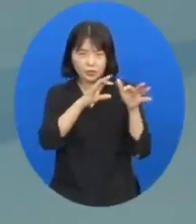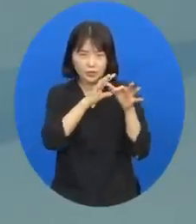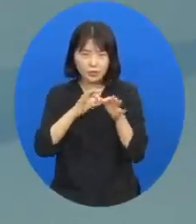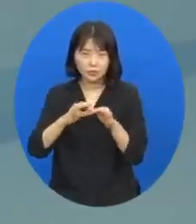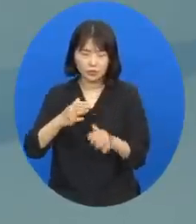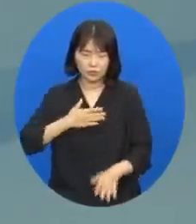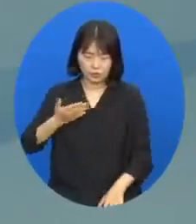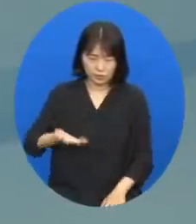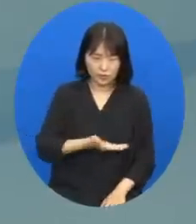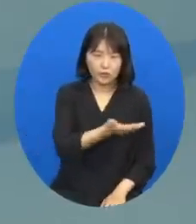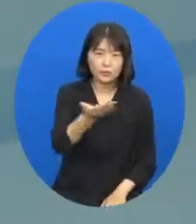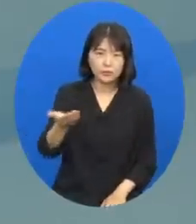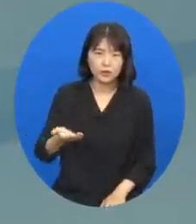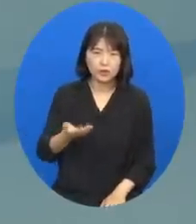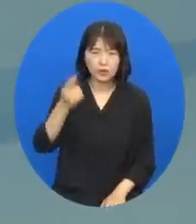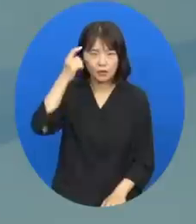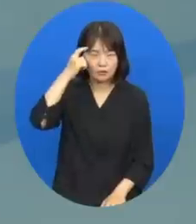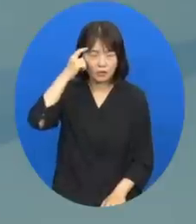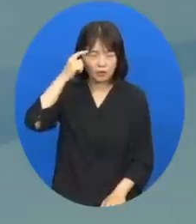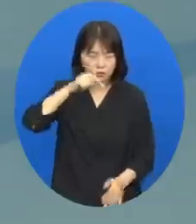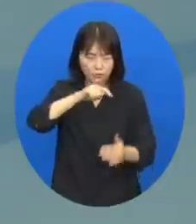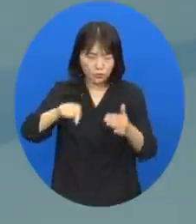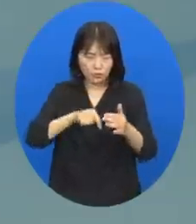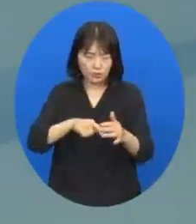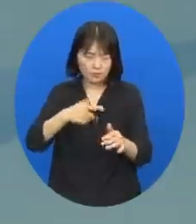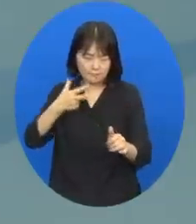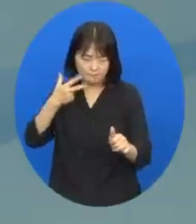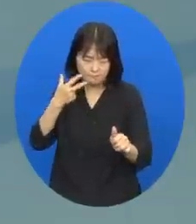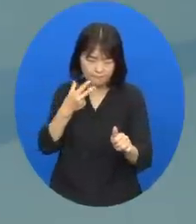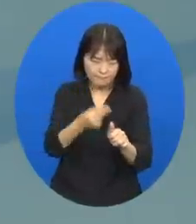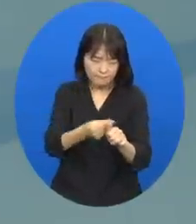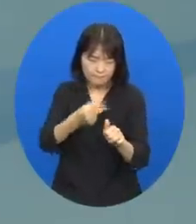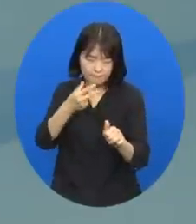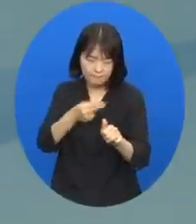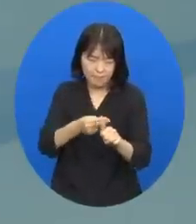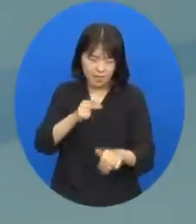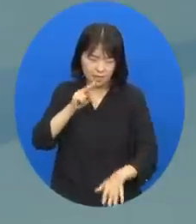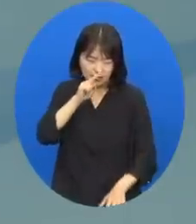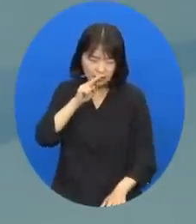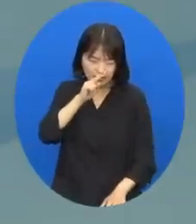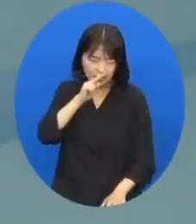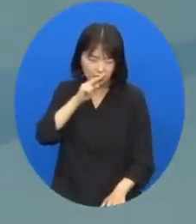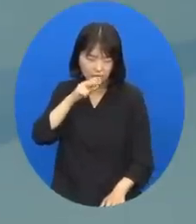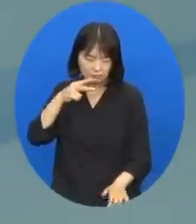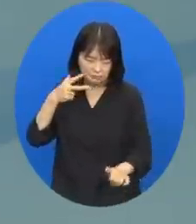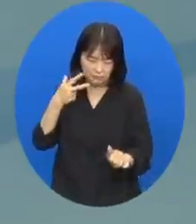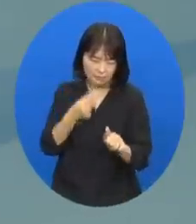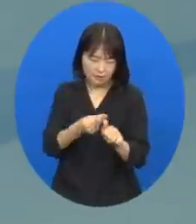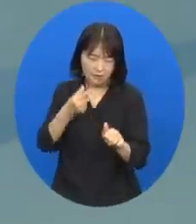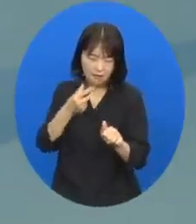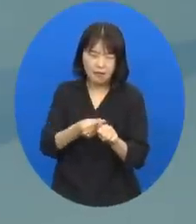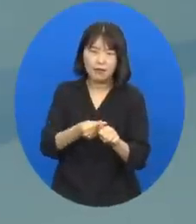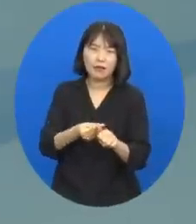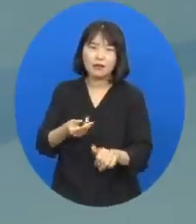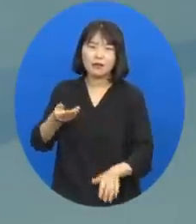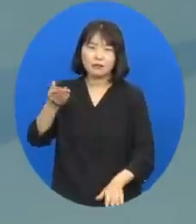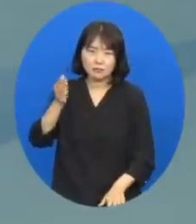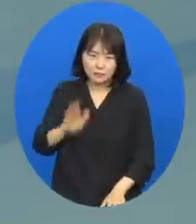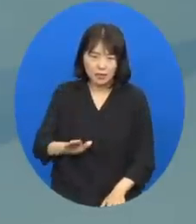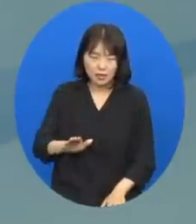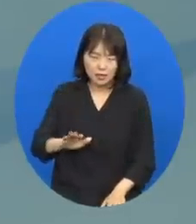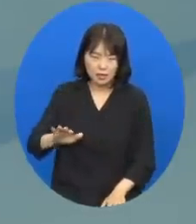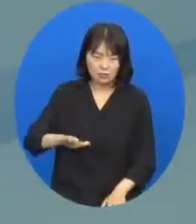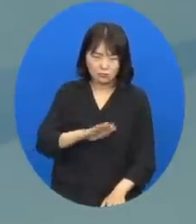여러분들의 머릿속에 계속 실기의 마음과 악한 영을 집어 넣으려 할 것입니다 그 때마다 우린